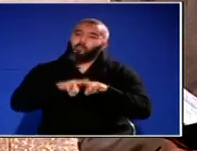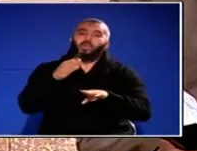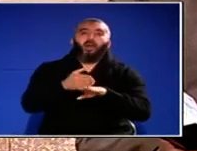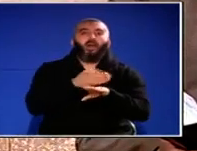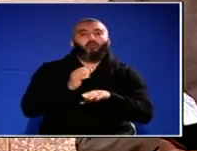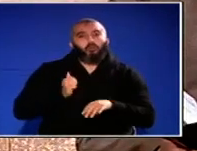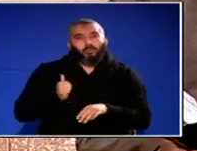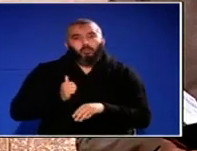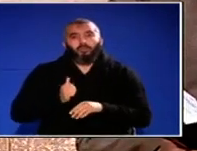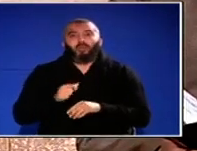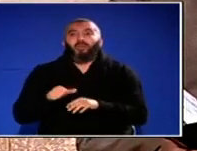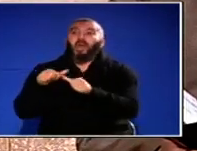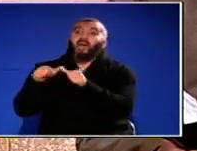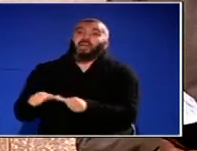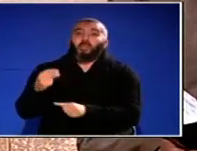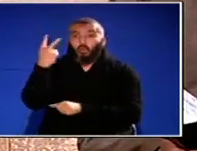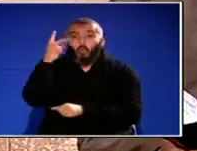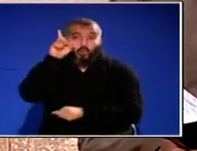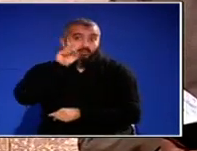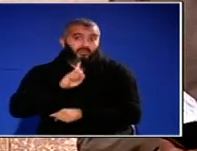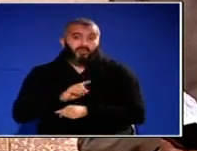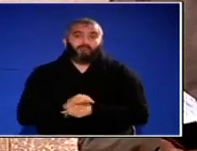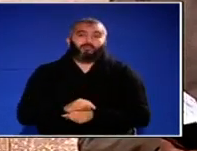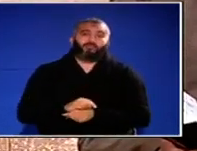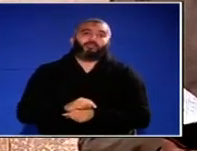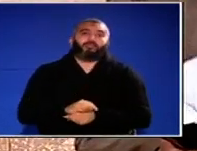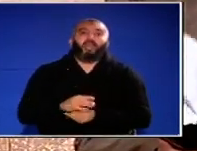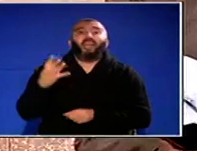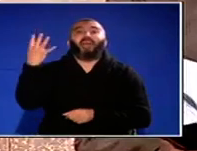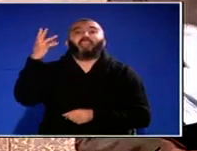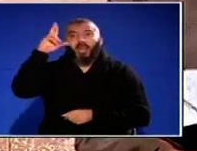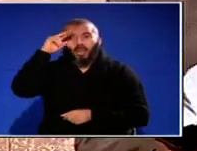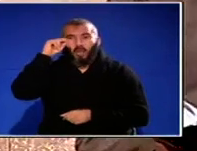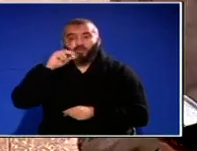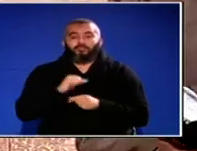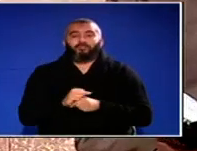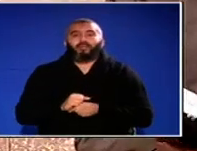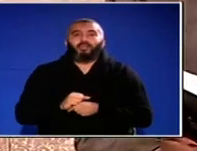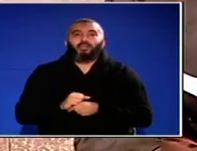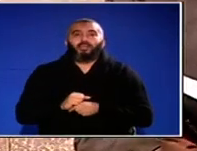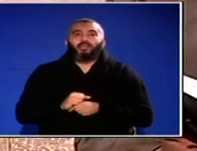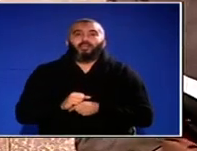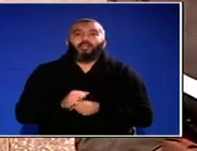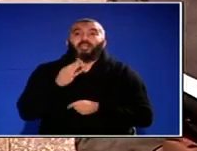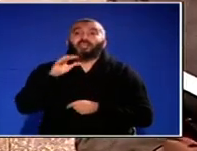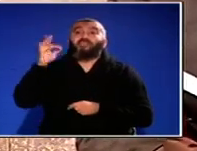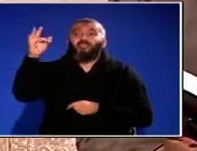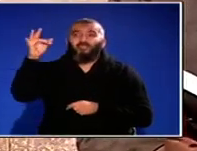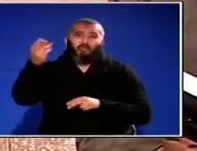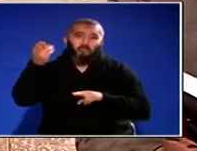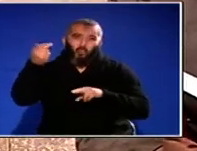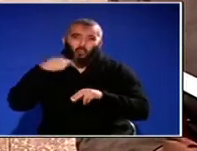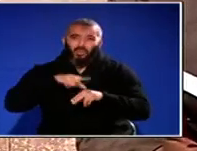قعدوا 2 بنات. يقول هل الأسئلة تاعه أخي المتوفى هل